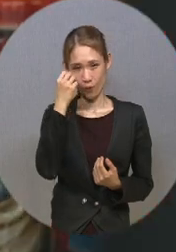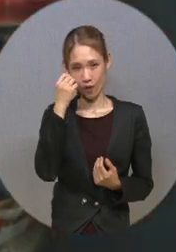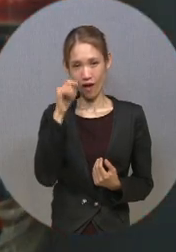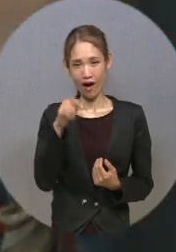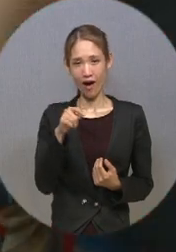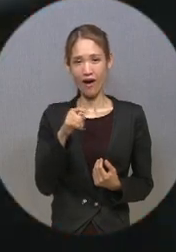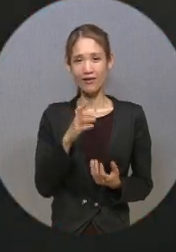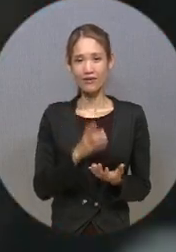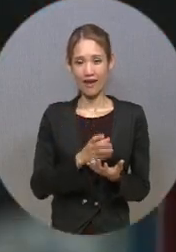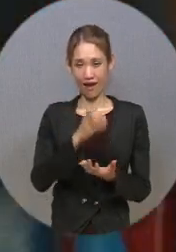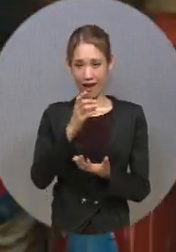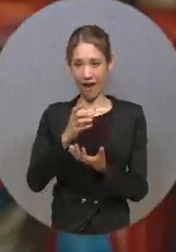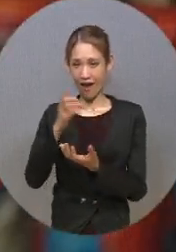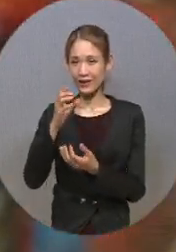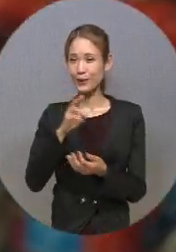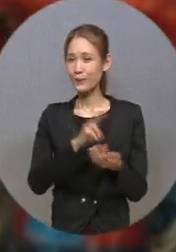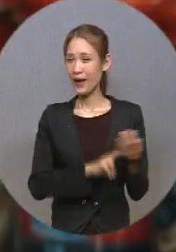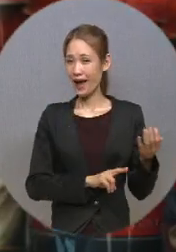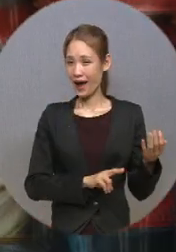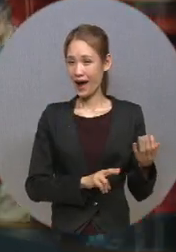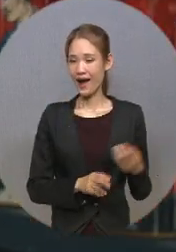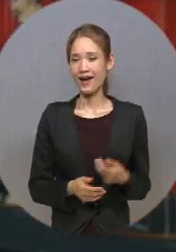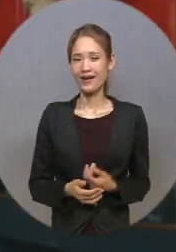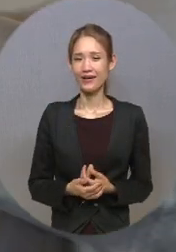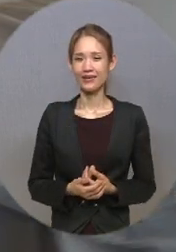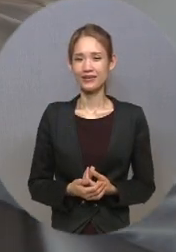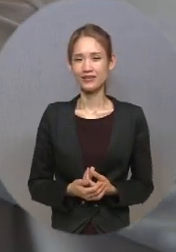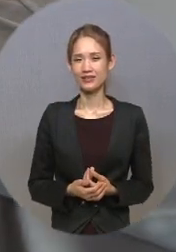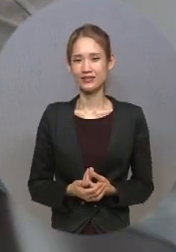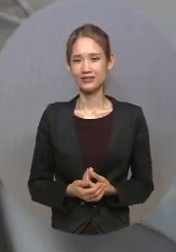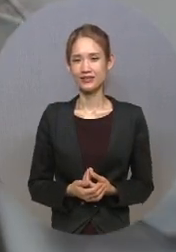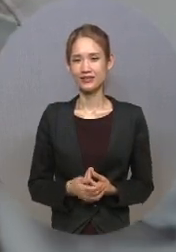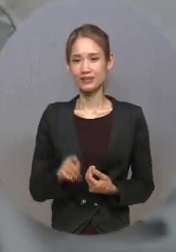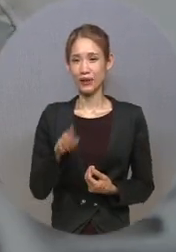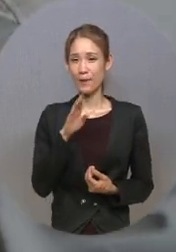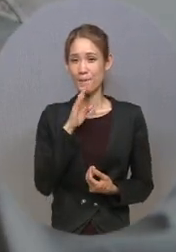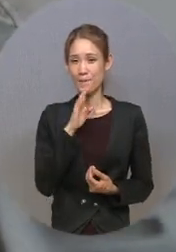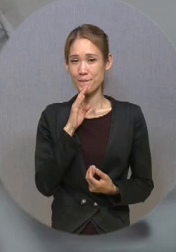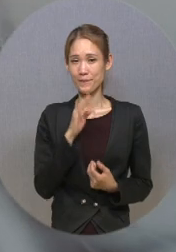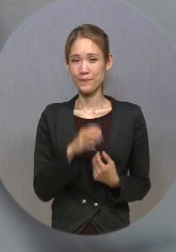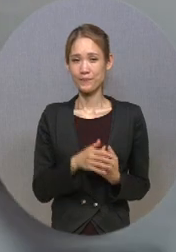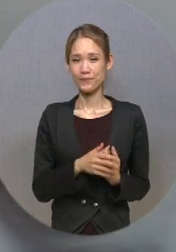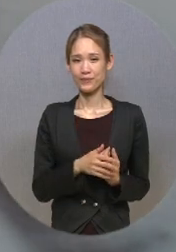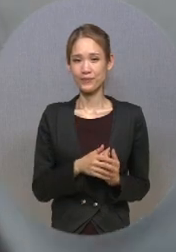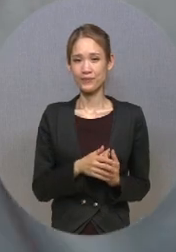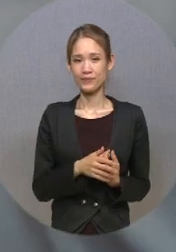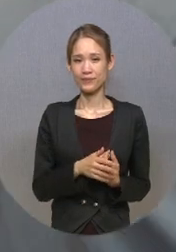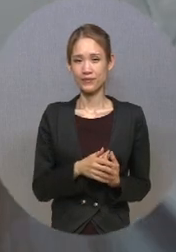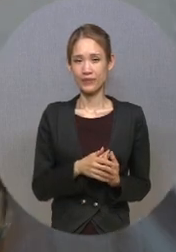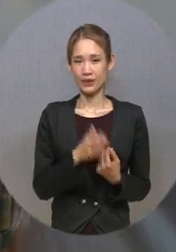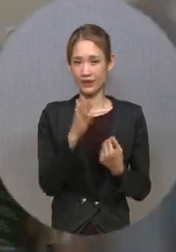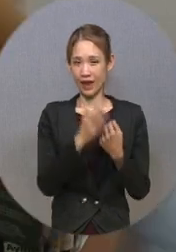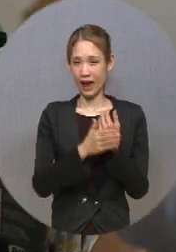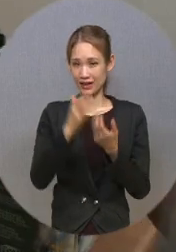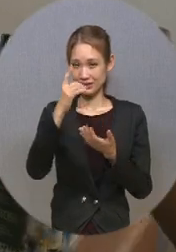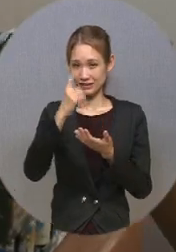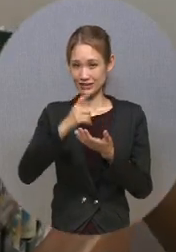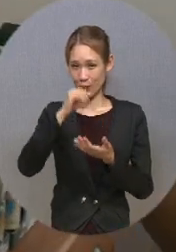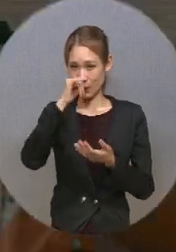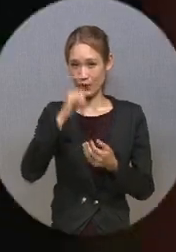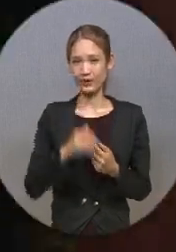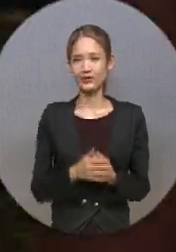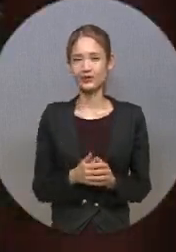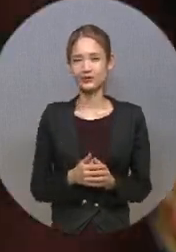아 이거 아까 말씀하신 거다 이거다. 우와, 인생 맥주다 이거. 이거 말씀하신 거야 이거. 카스 나 이거 사진도 찍어놨어 이거.